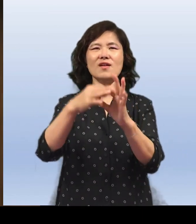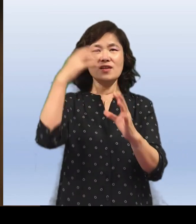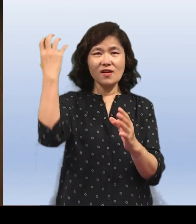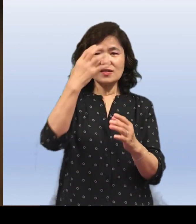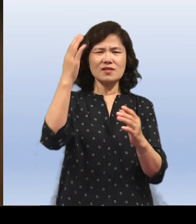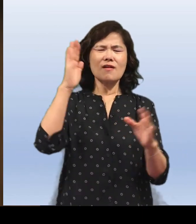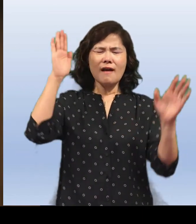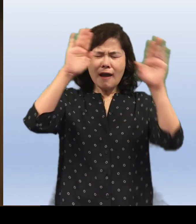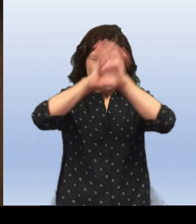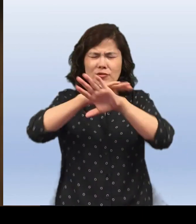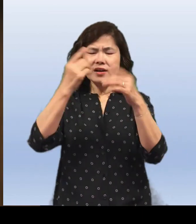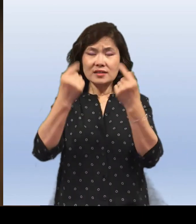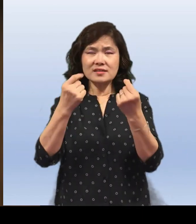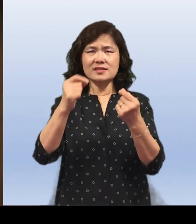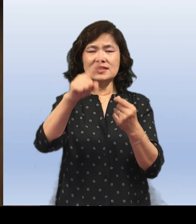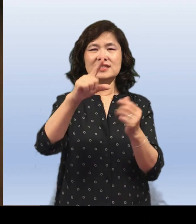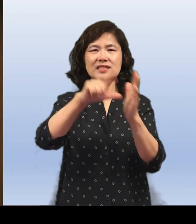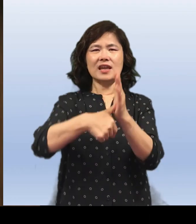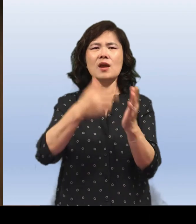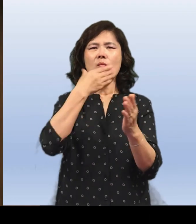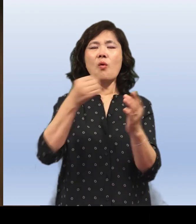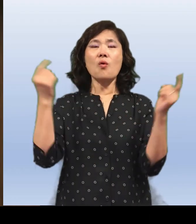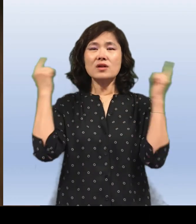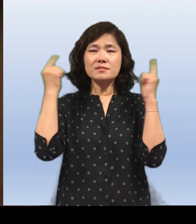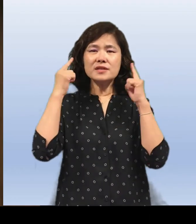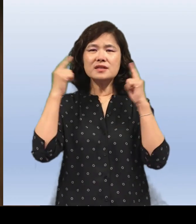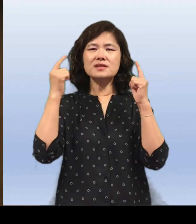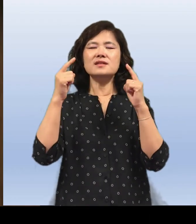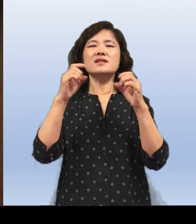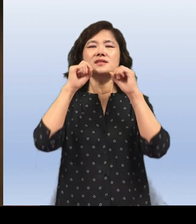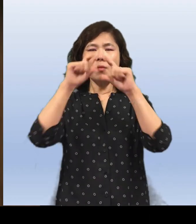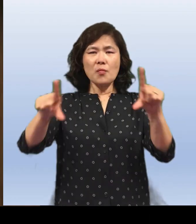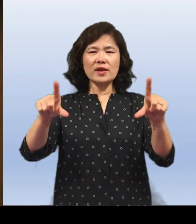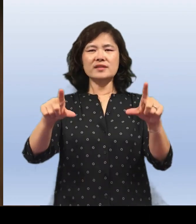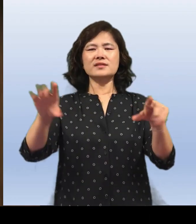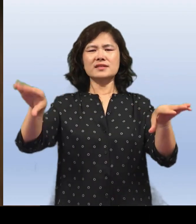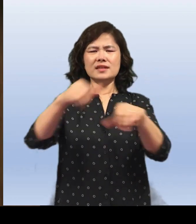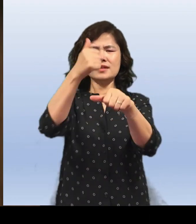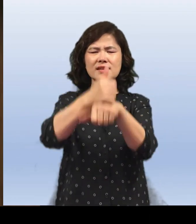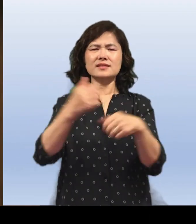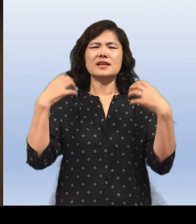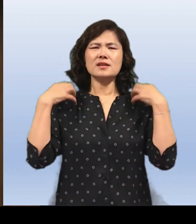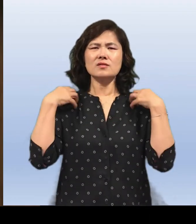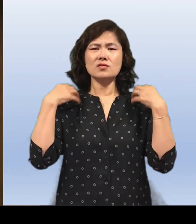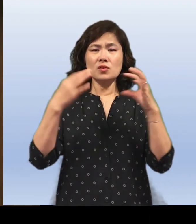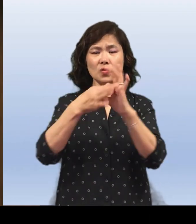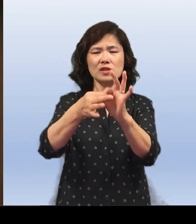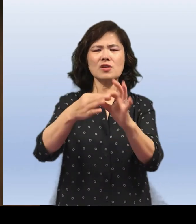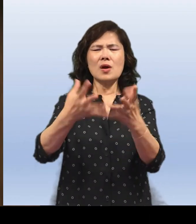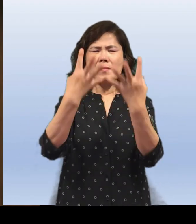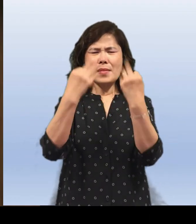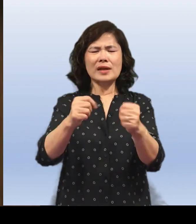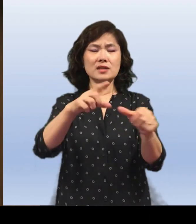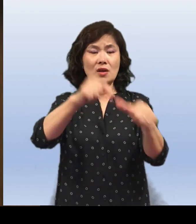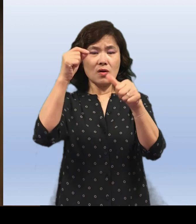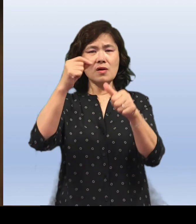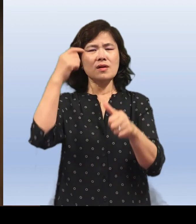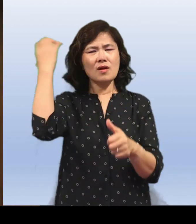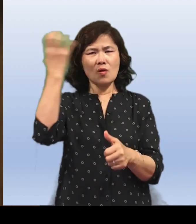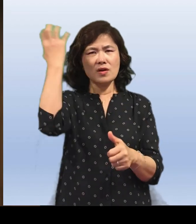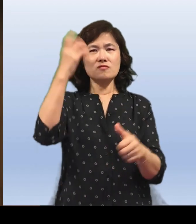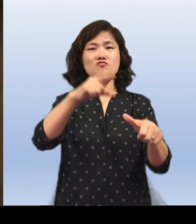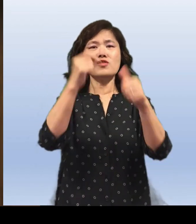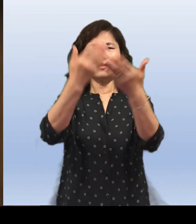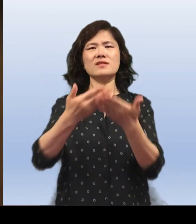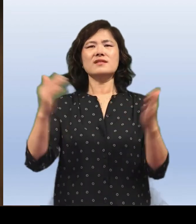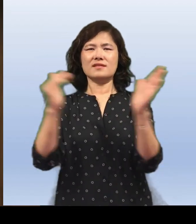암흑시대와 같았던 그 시대에 복음을 나누는 제사장적 사명을 통해서 수많은 영혼을 구원하셨을 뿐만 아니라